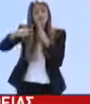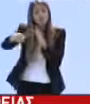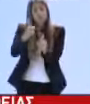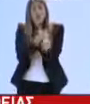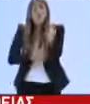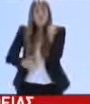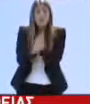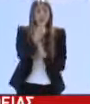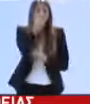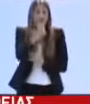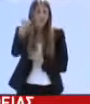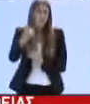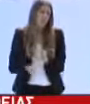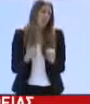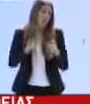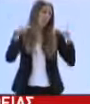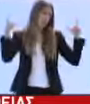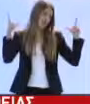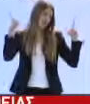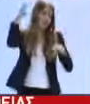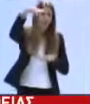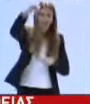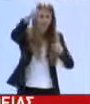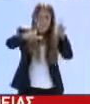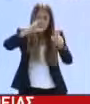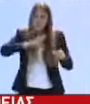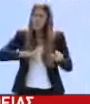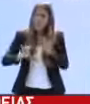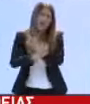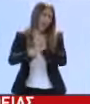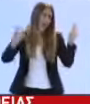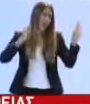της Νέας Δημοκρατίας. Κανείς συμπολίτης μας δεν μπορεί να μείνει πίσω.